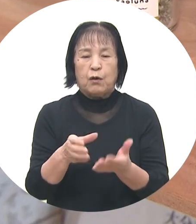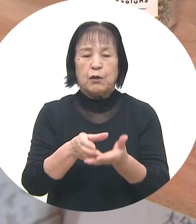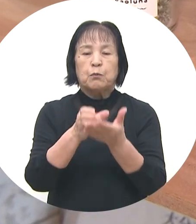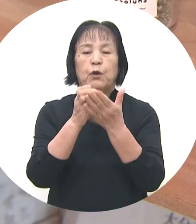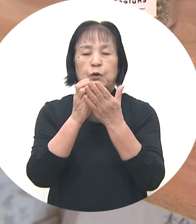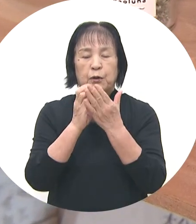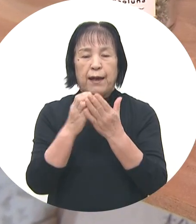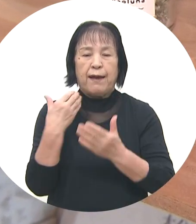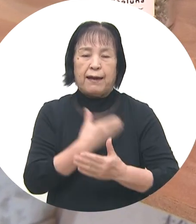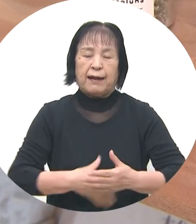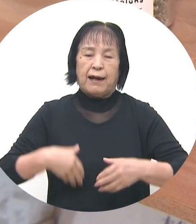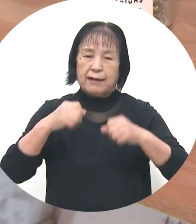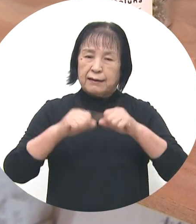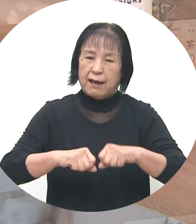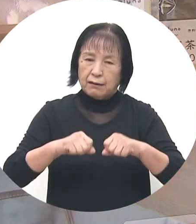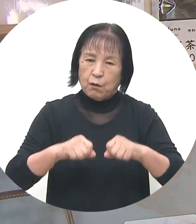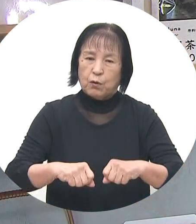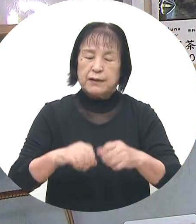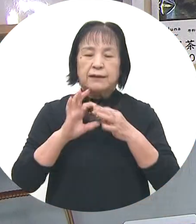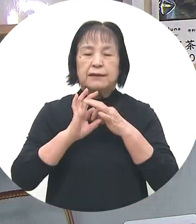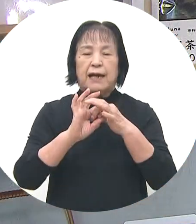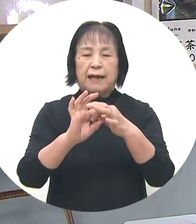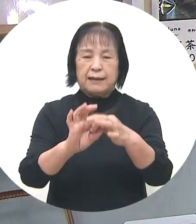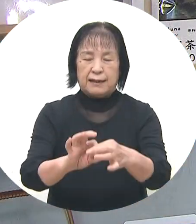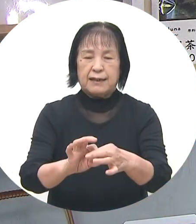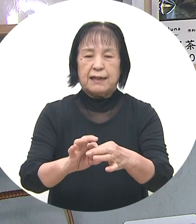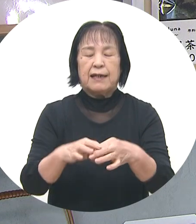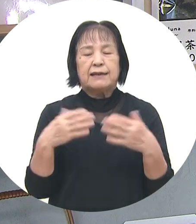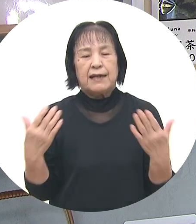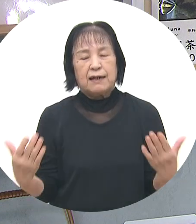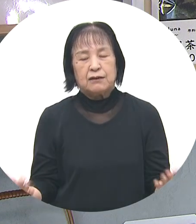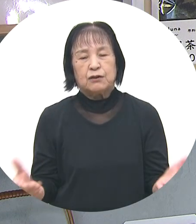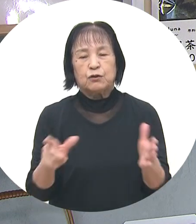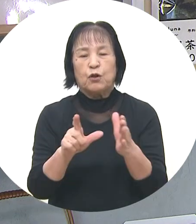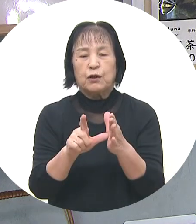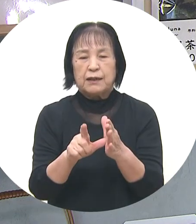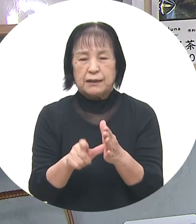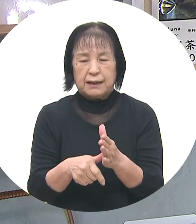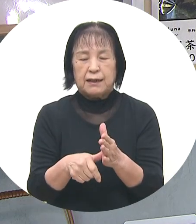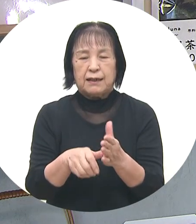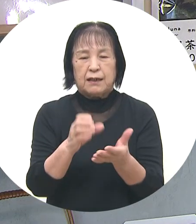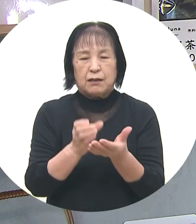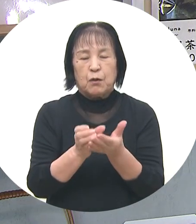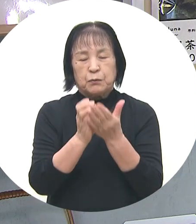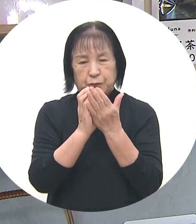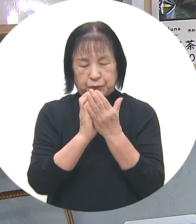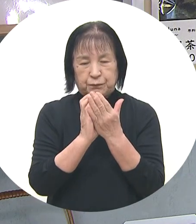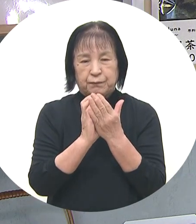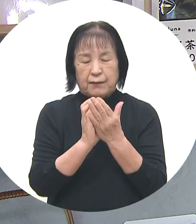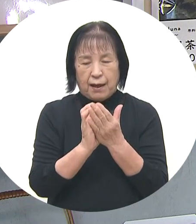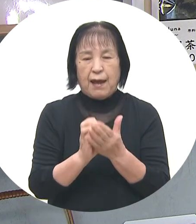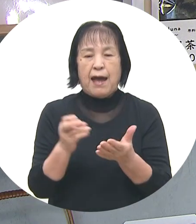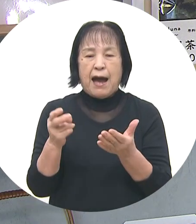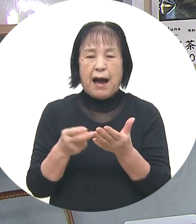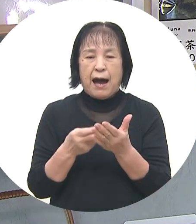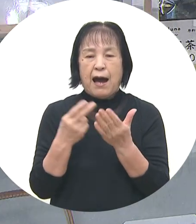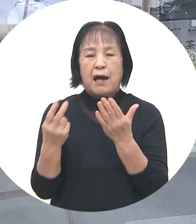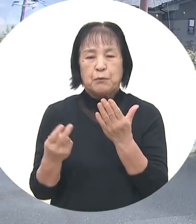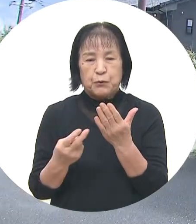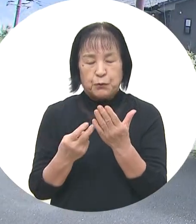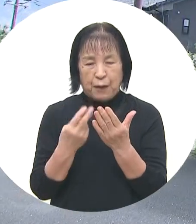う心身の健康につながったりとか、こうリラックスする時のお供だったりとかですね、すごくハーブっていう